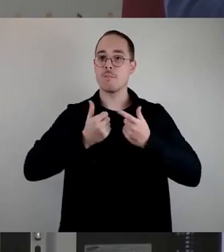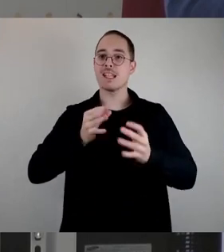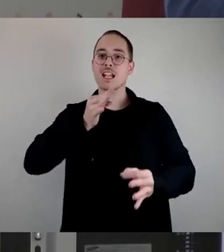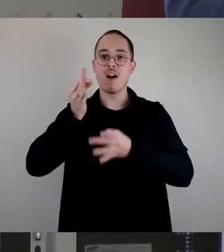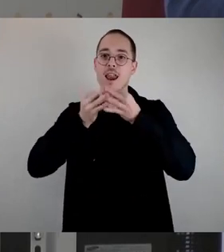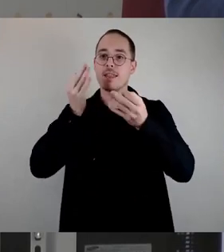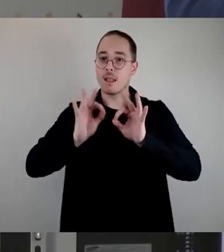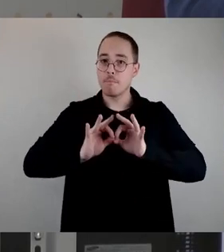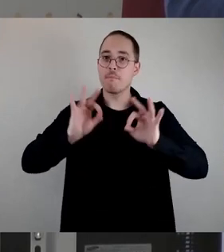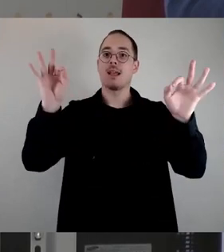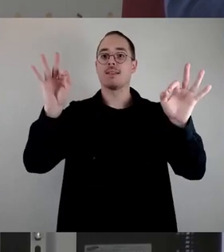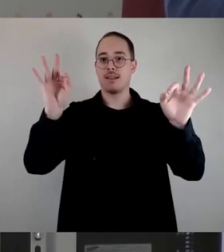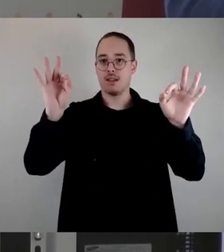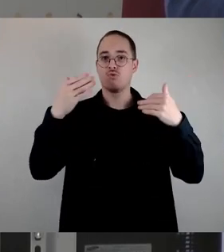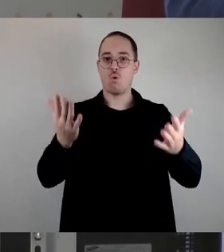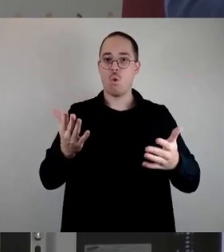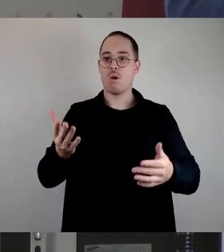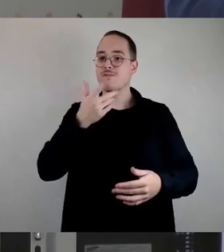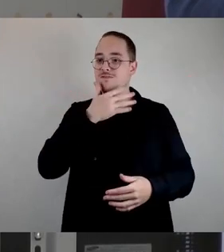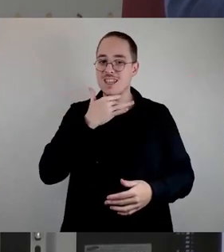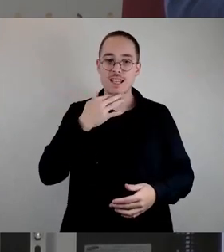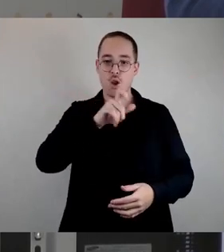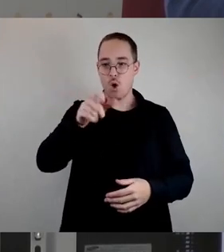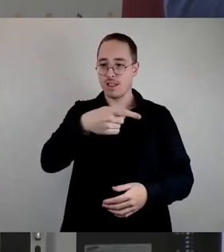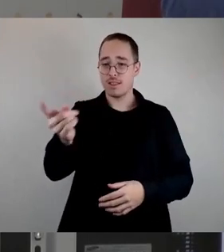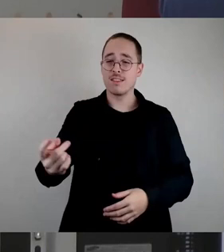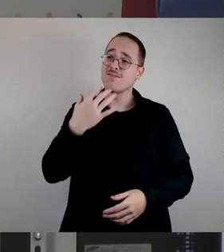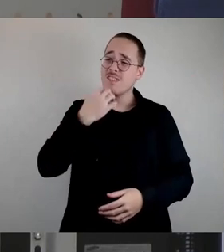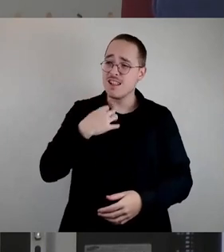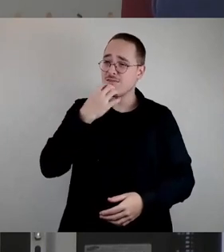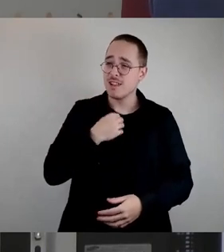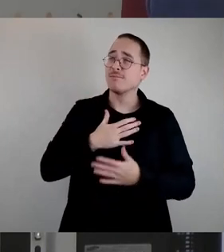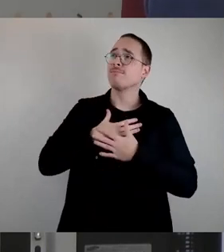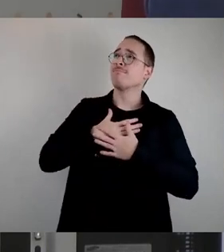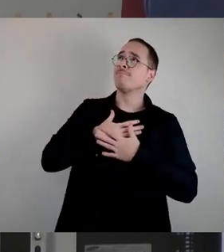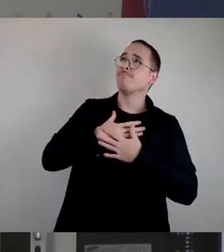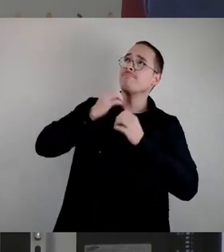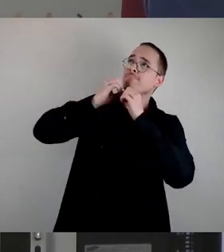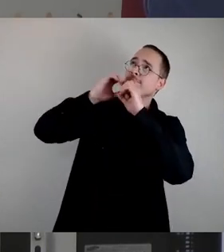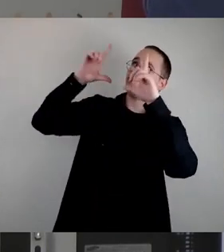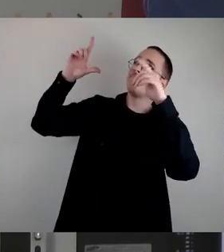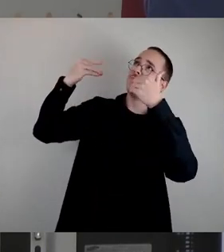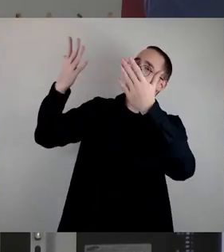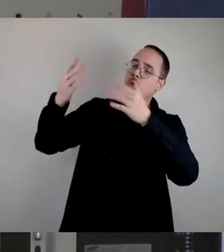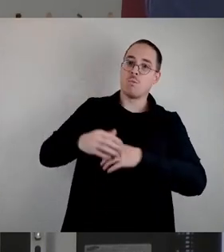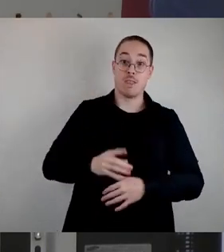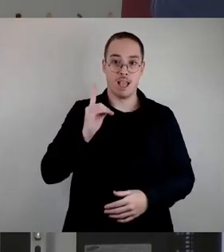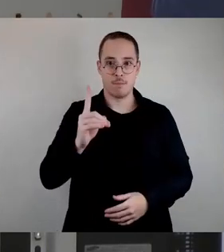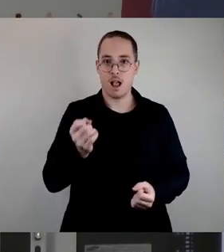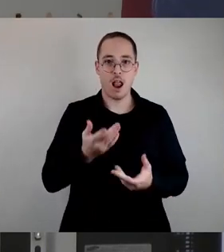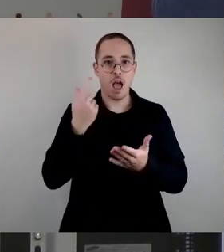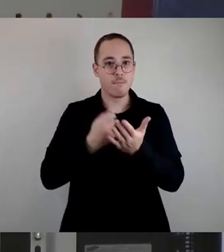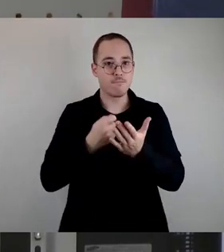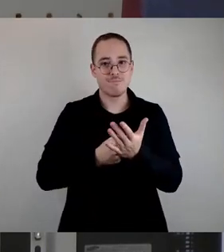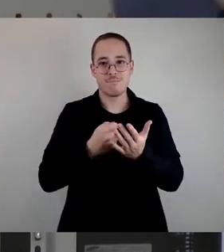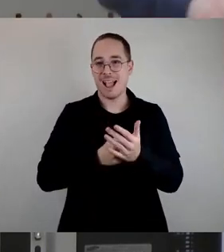eine große Sehnsucht danach. So, und Achtung, sie rechnet sich natürlich nicht. Das wissen wir